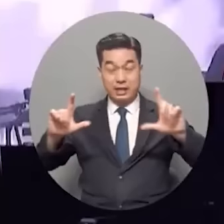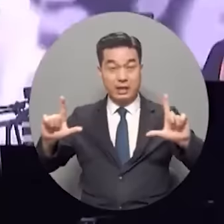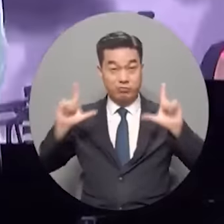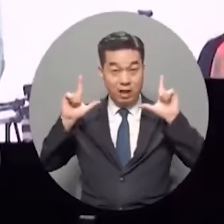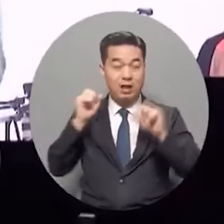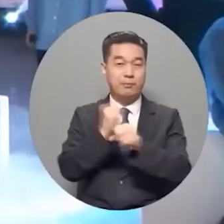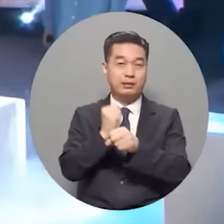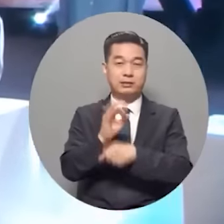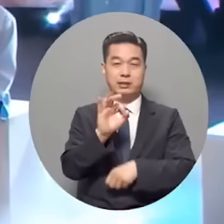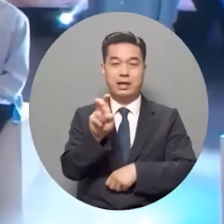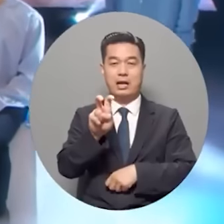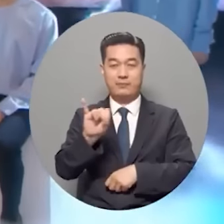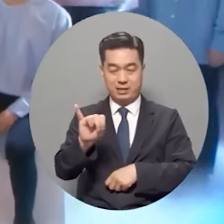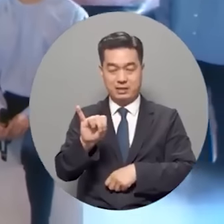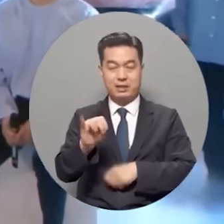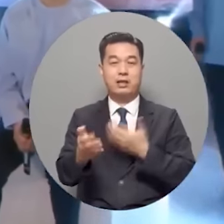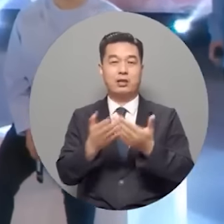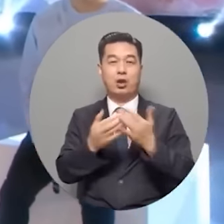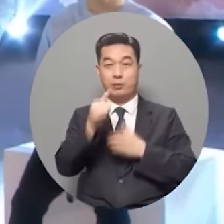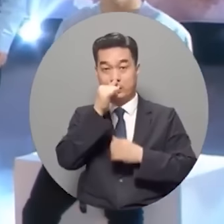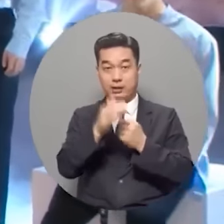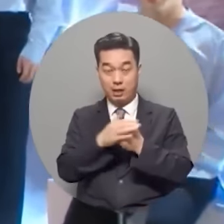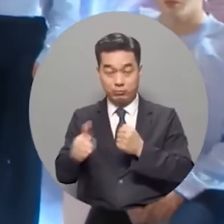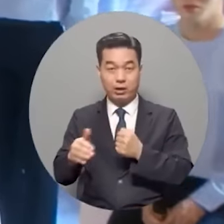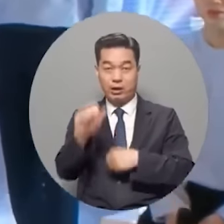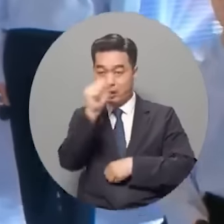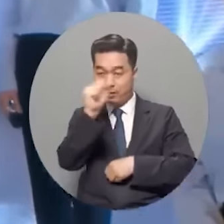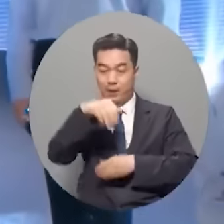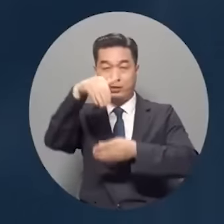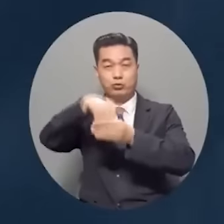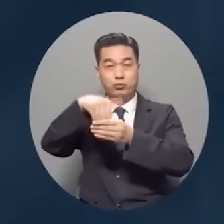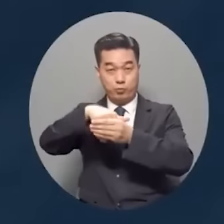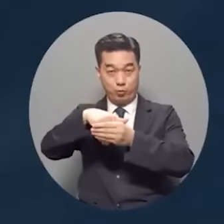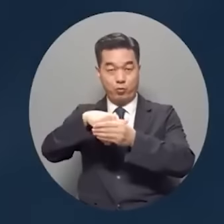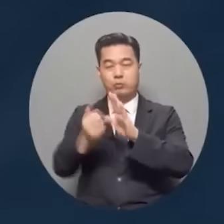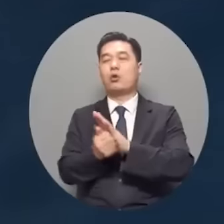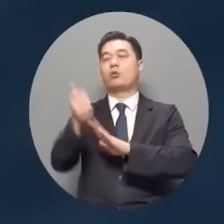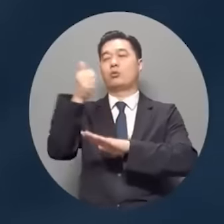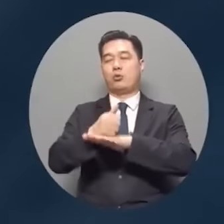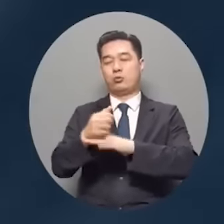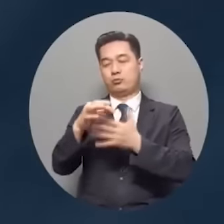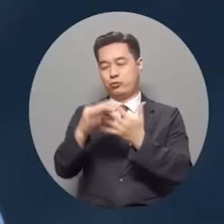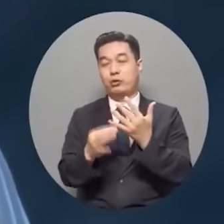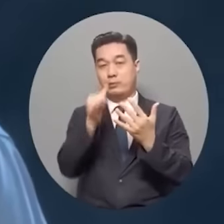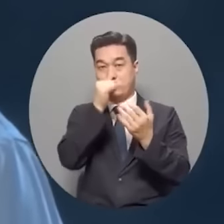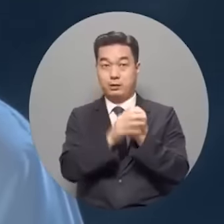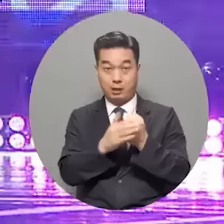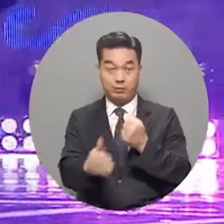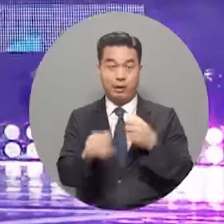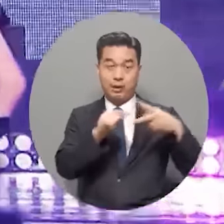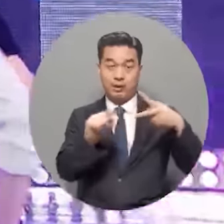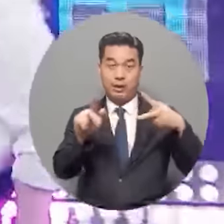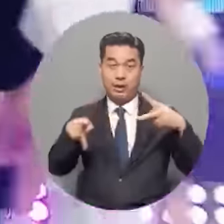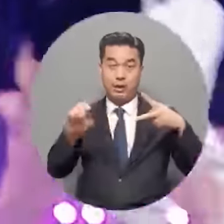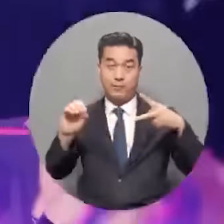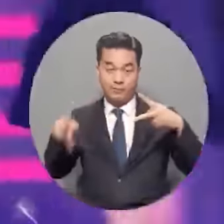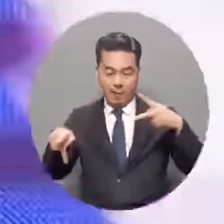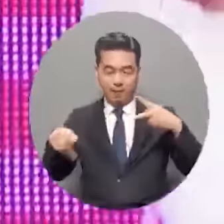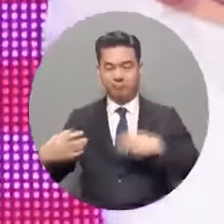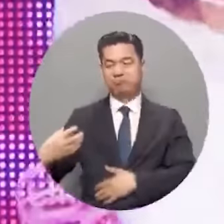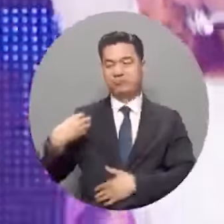아미의 경험, 팬투표로 데뷔를 결정하는 오디션 프로그램들의 성공 등으로 팬덤이 K-POP의 성장에 책임감을